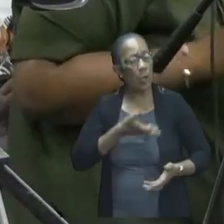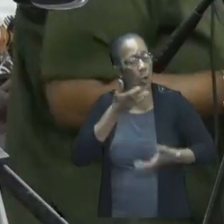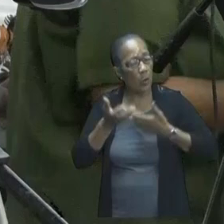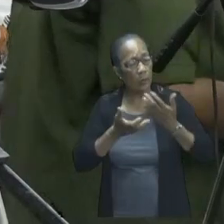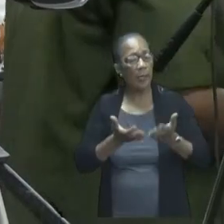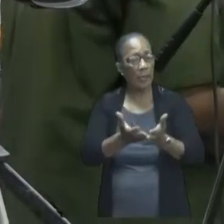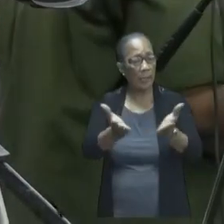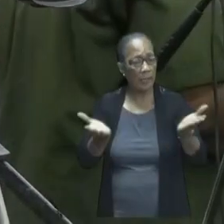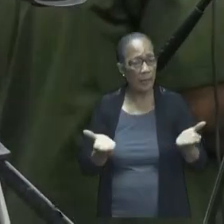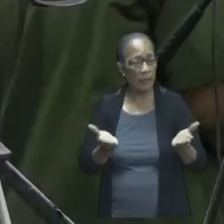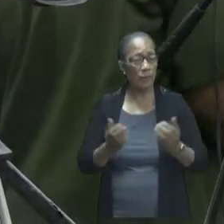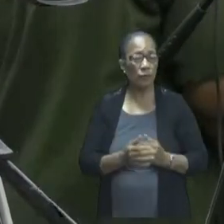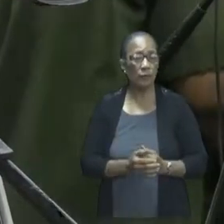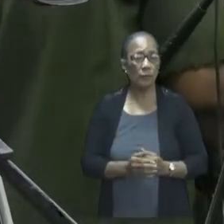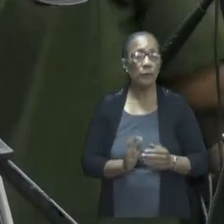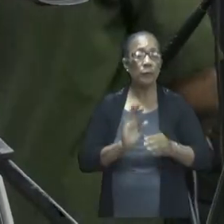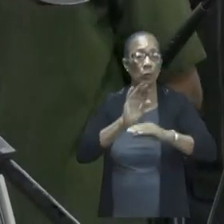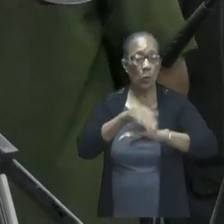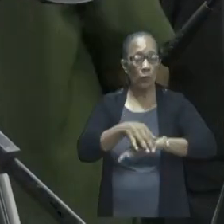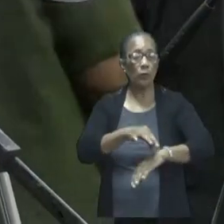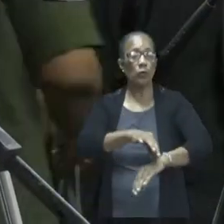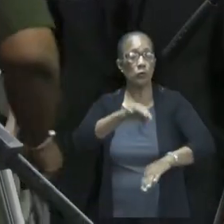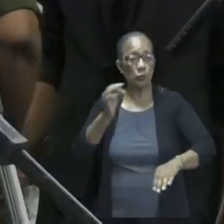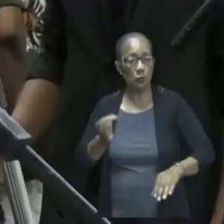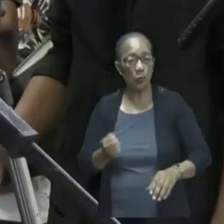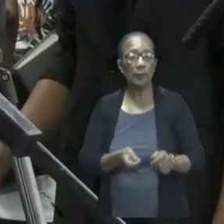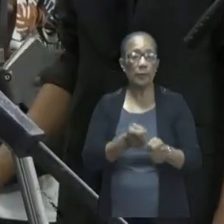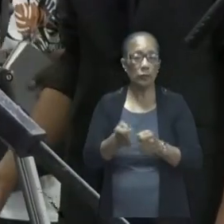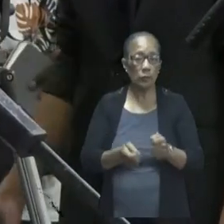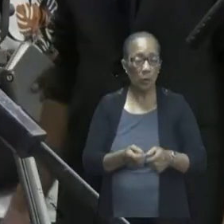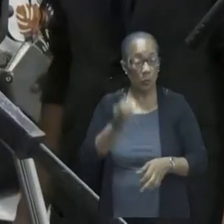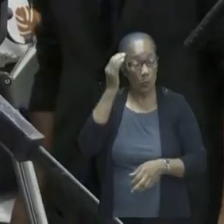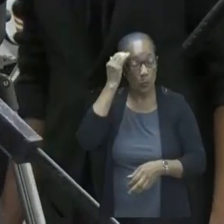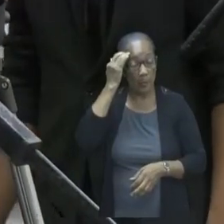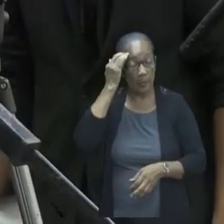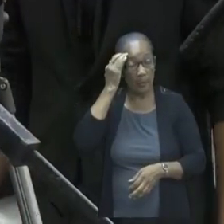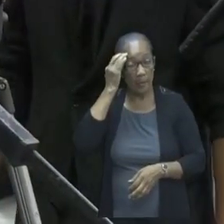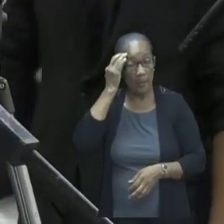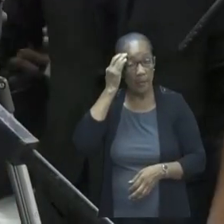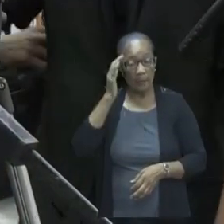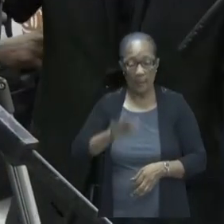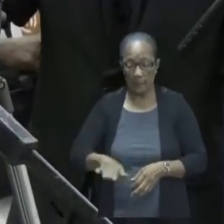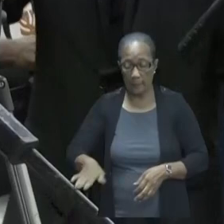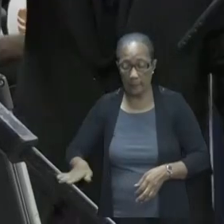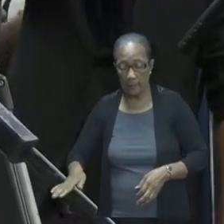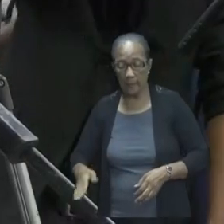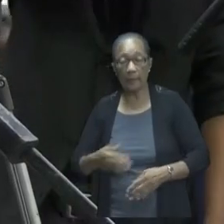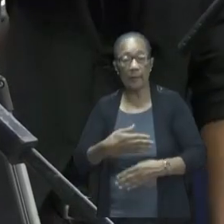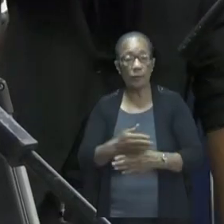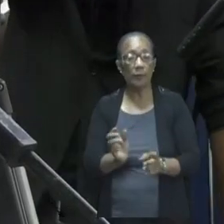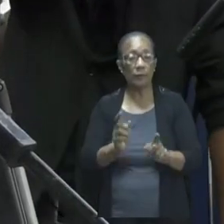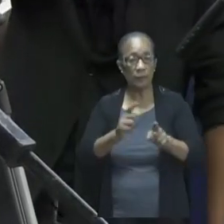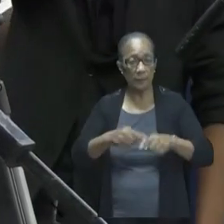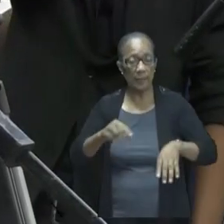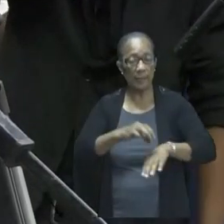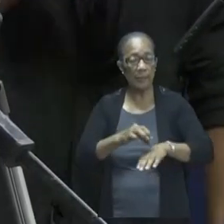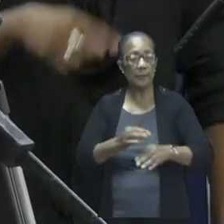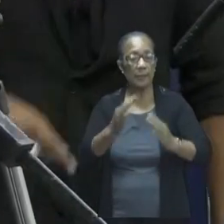met betrekking tot dag gezondheidszorg het is bekend dat de kinderafdeling of aan de verschillende ziekenhuizen